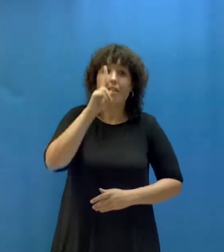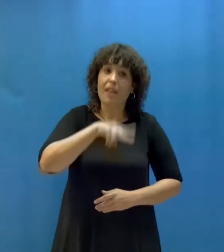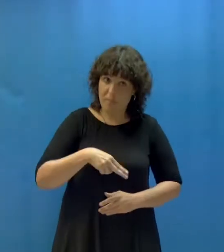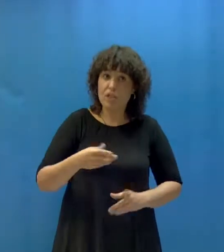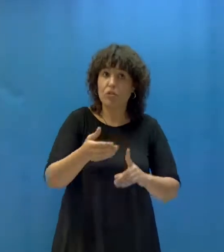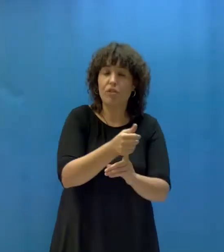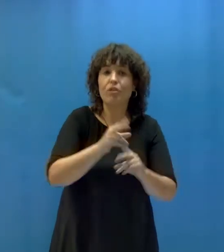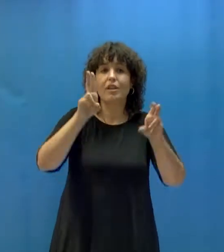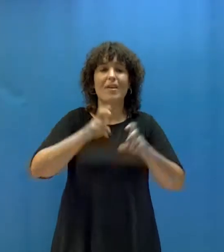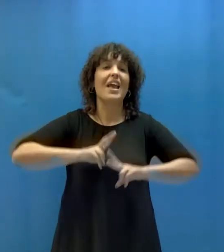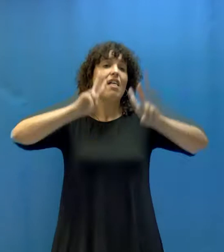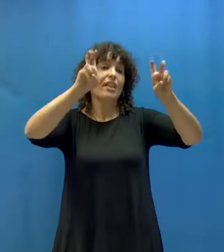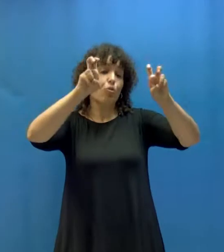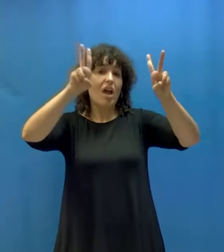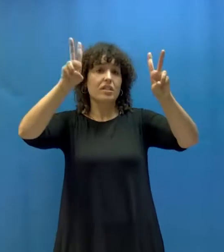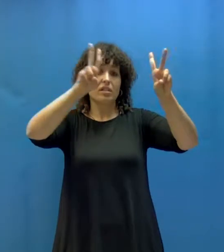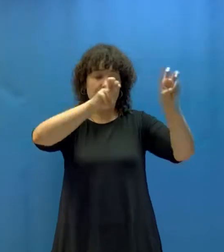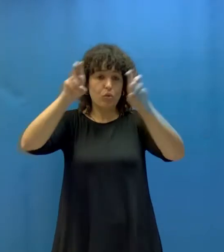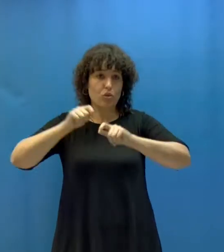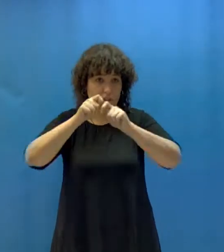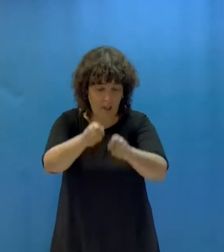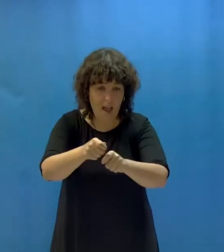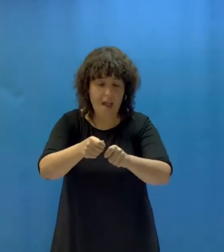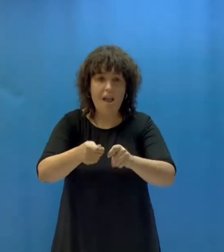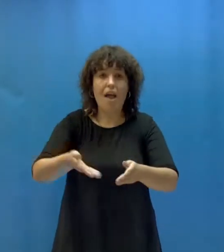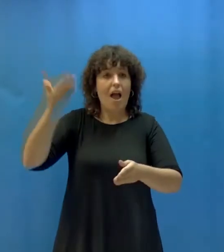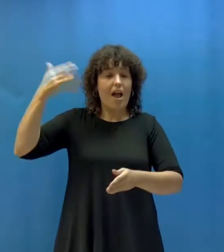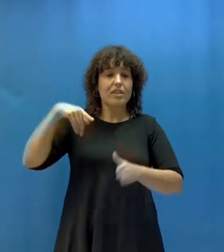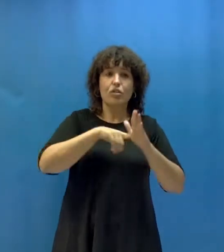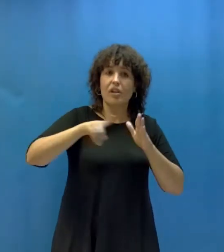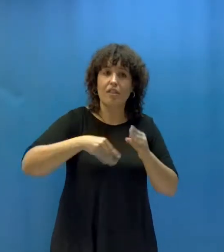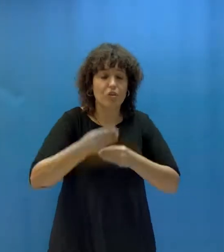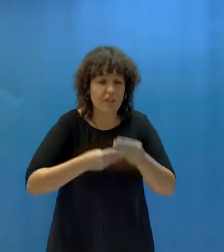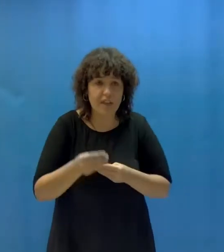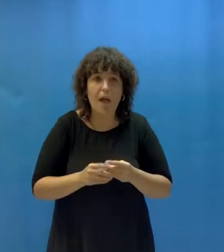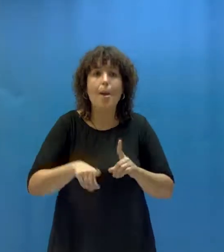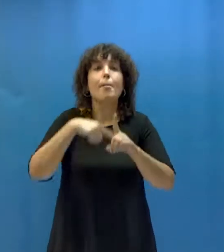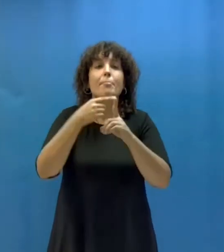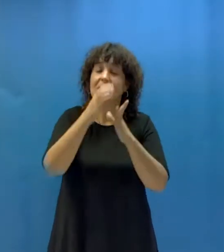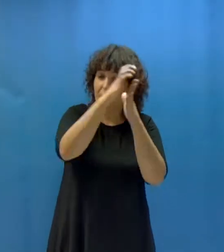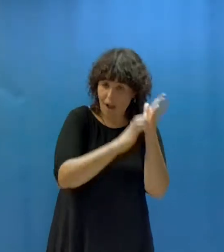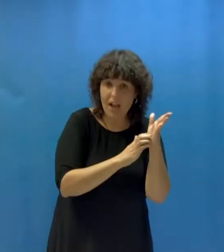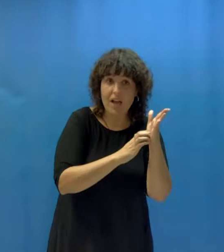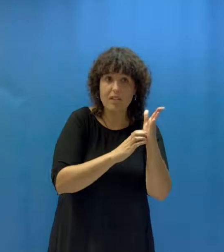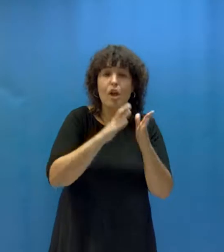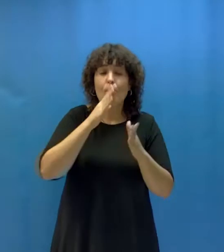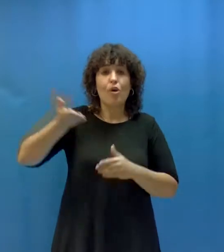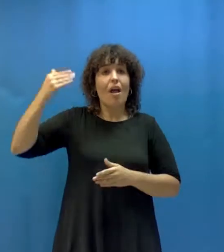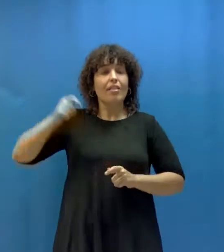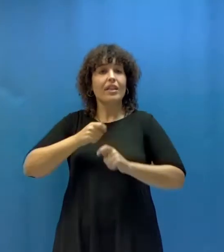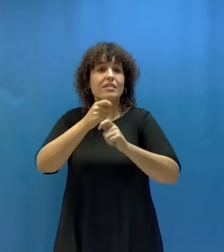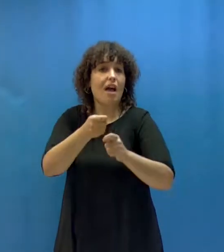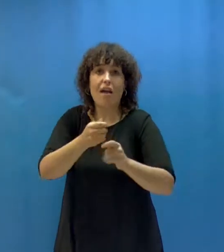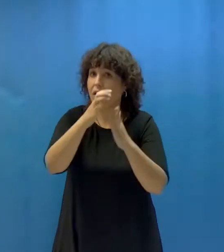de titularitat, que l'anterior ordenança no preveia, d'existència de rebaixos, ja que es podia atorgar el gual sense que existira un rebaix,